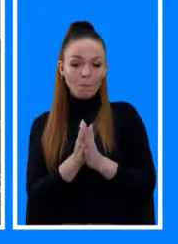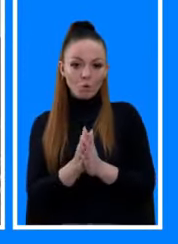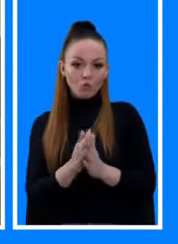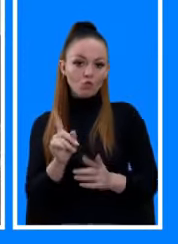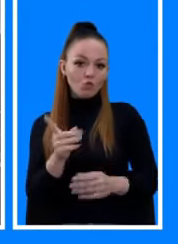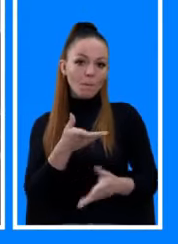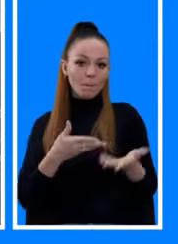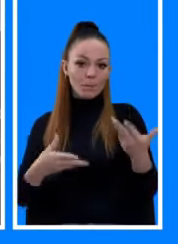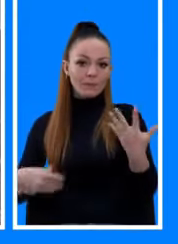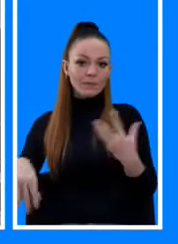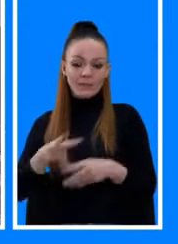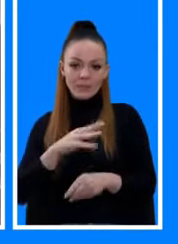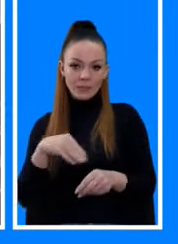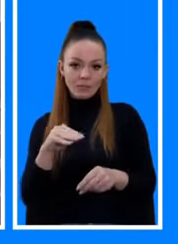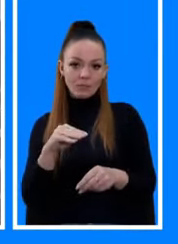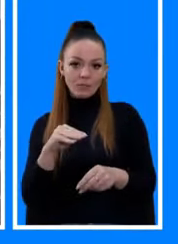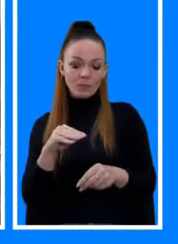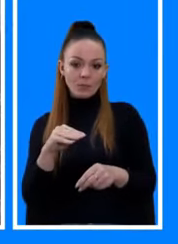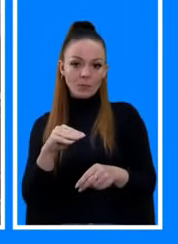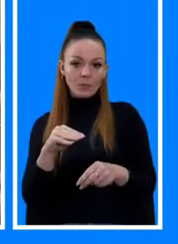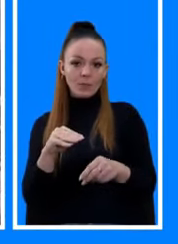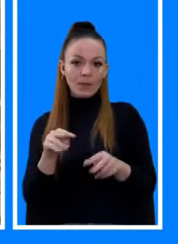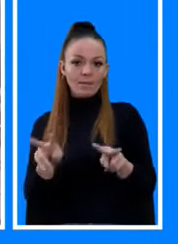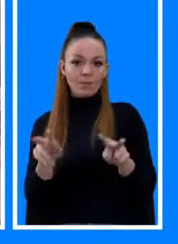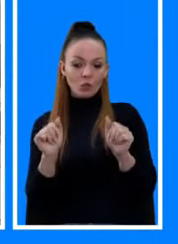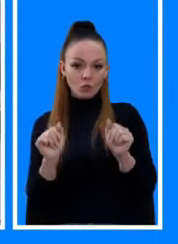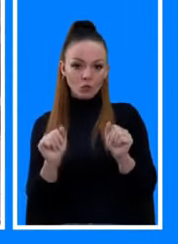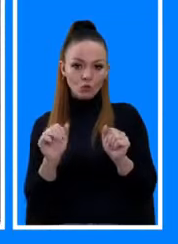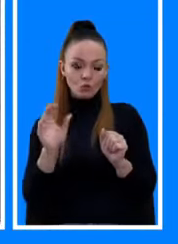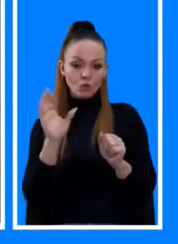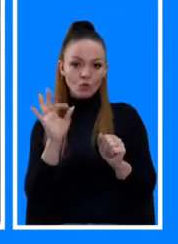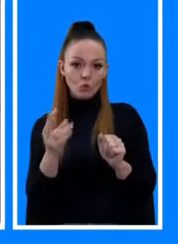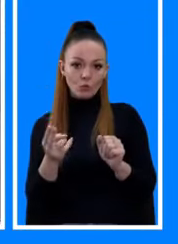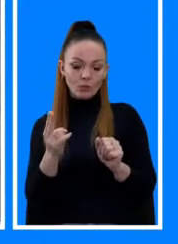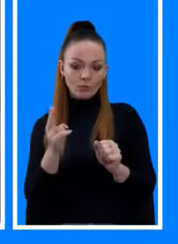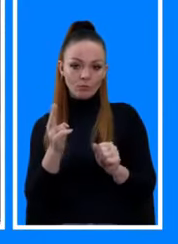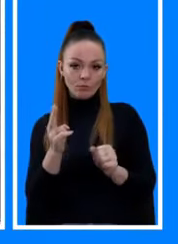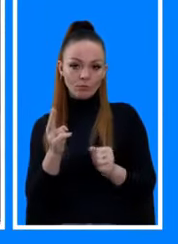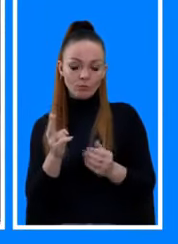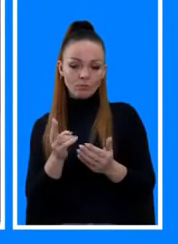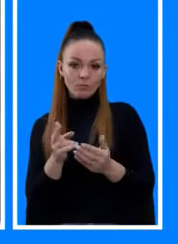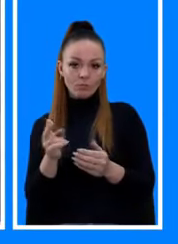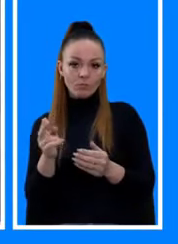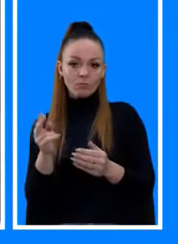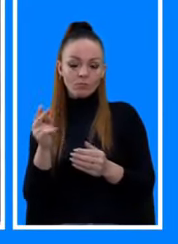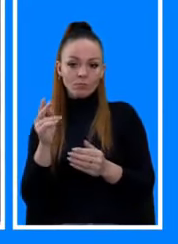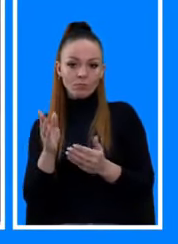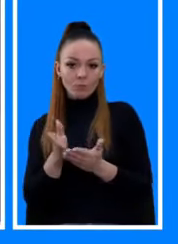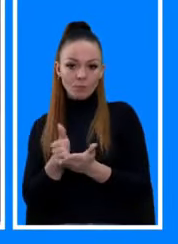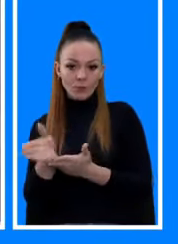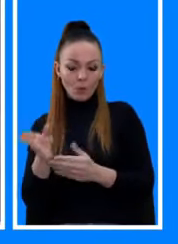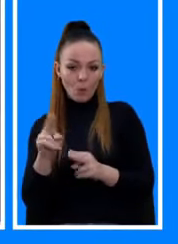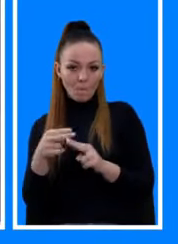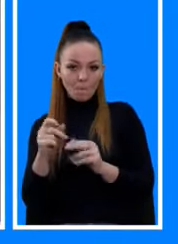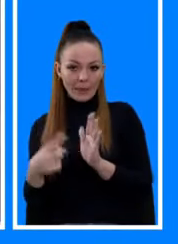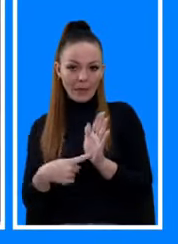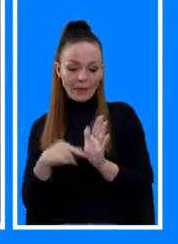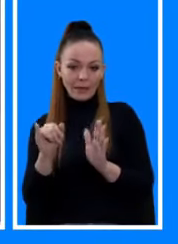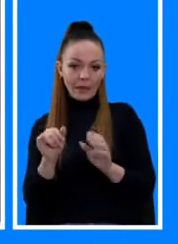вами виключили соцмережі саме з цього питання і включили всі